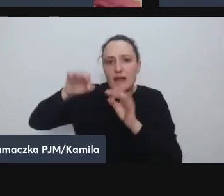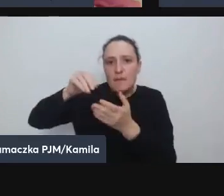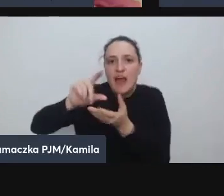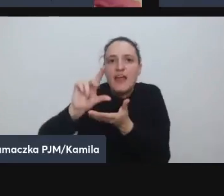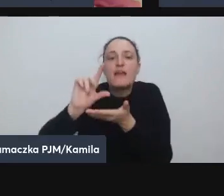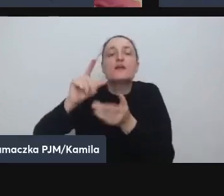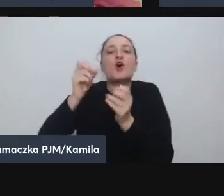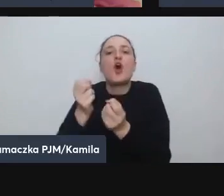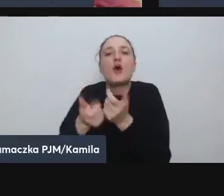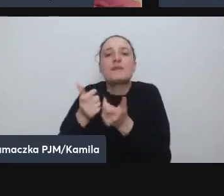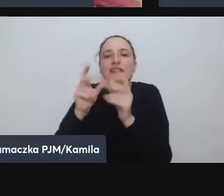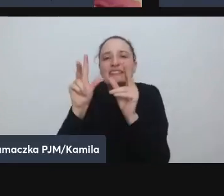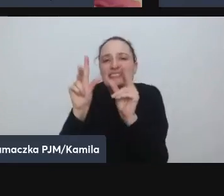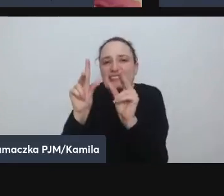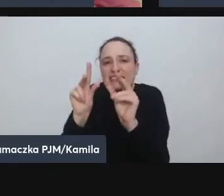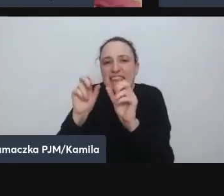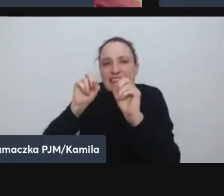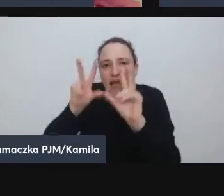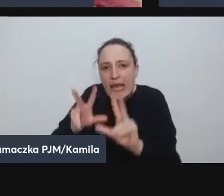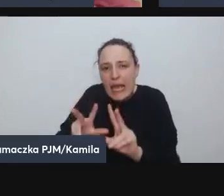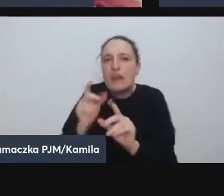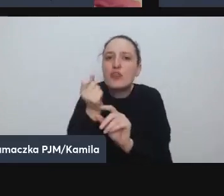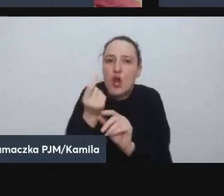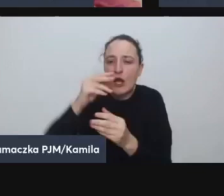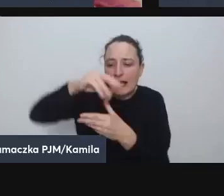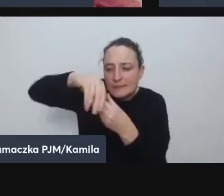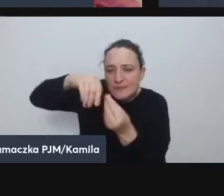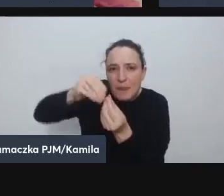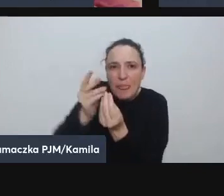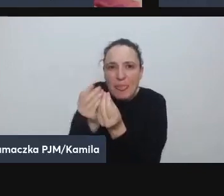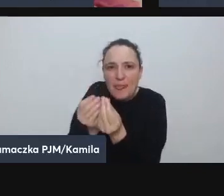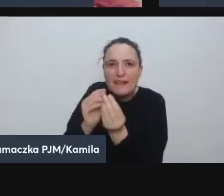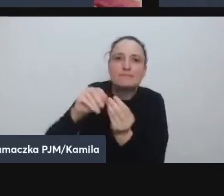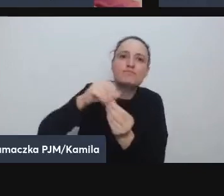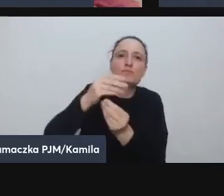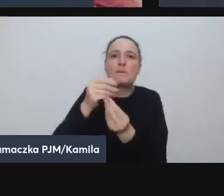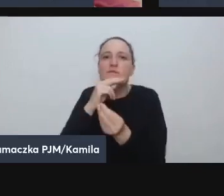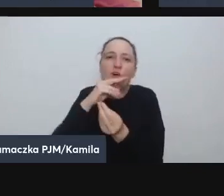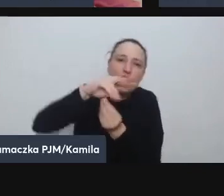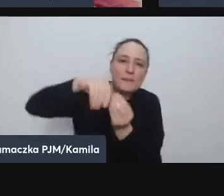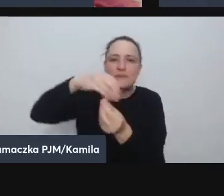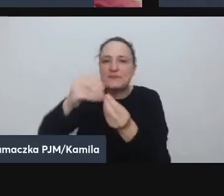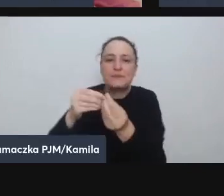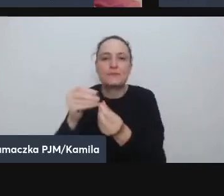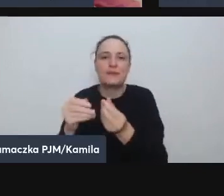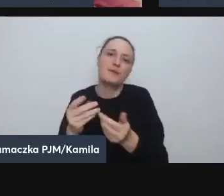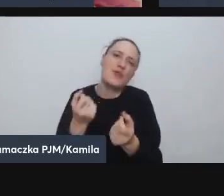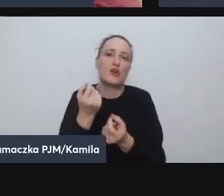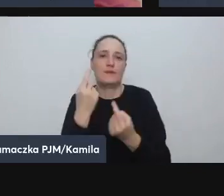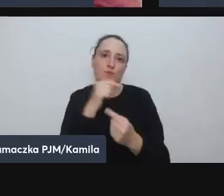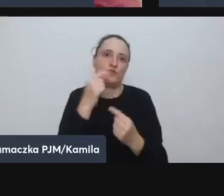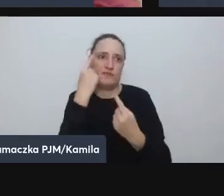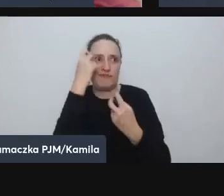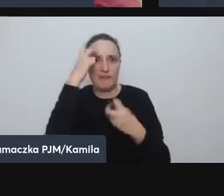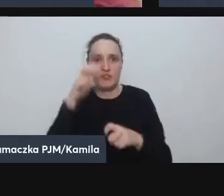zasychają, to robią najpierw właśnie takiego trochę gluta i żeby to zmieszać z jakimś płynem, trochę wymyślam, bo patrzę